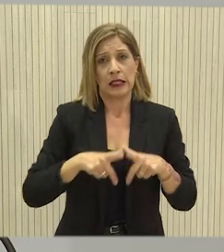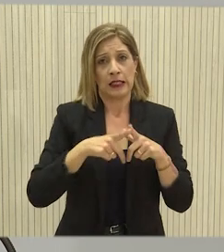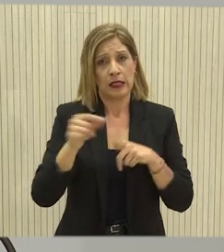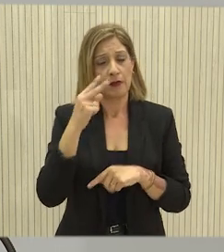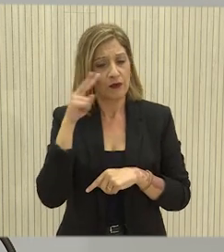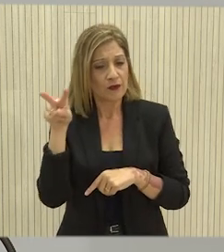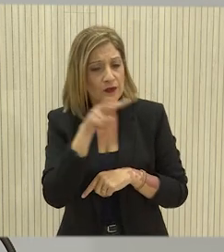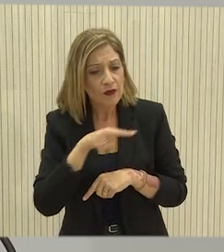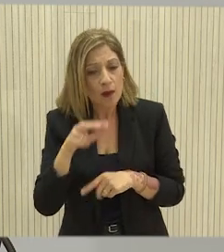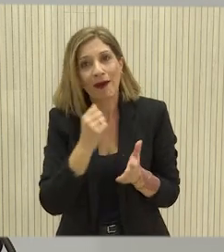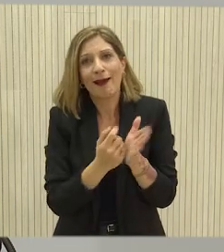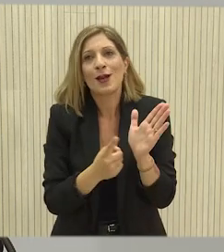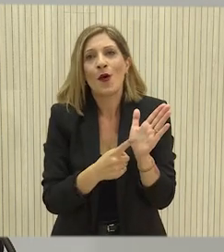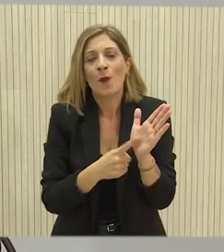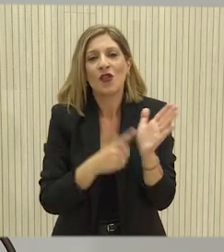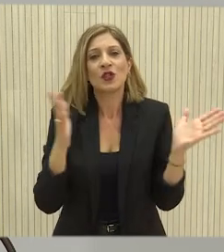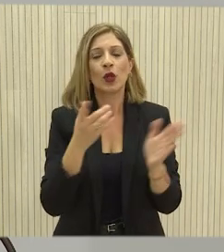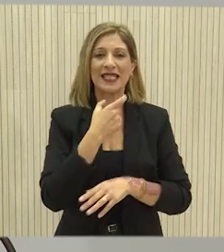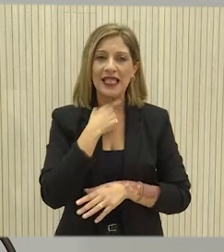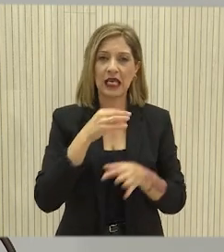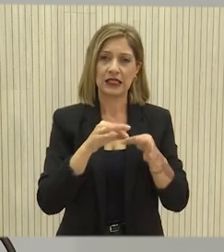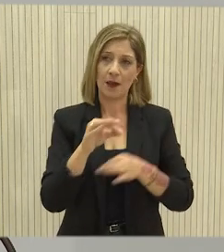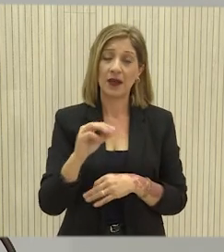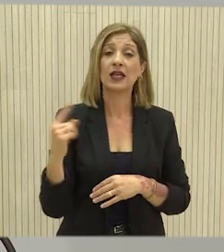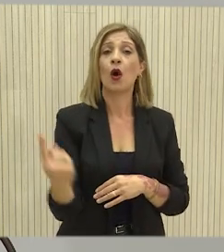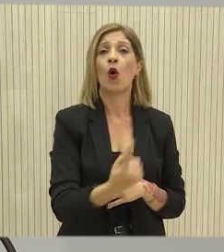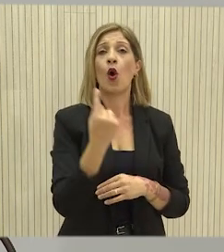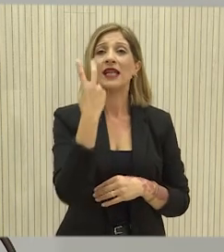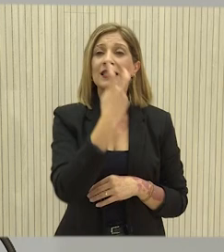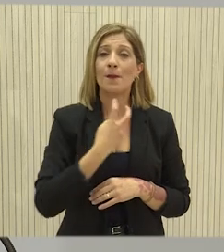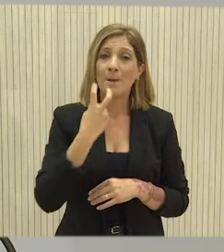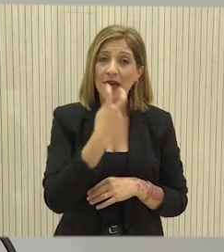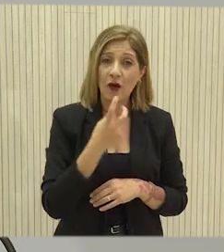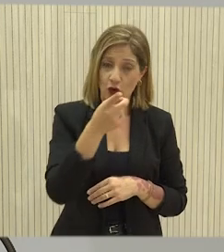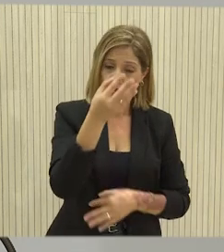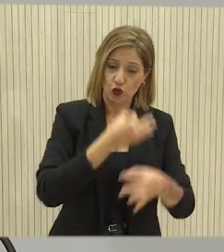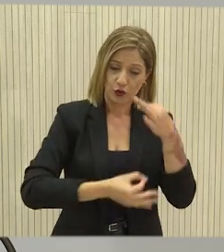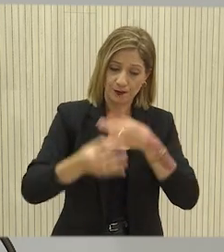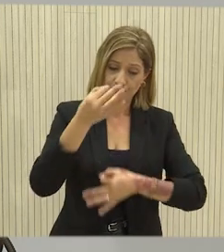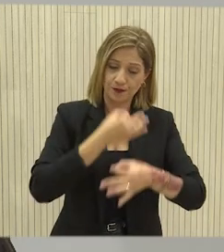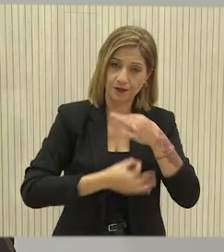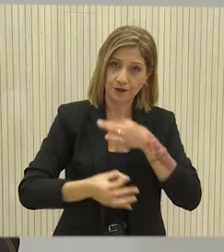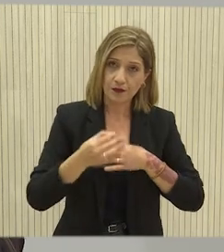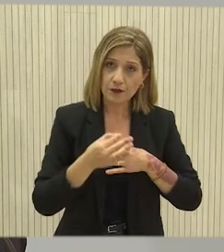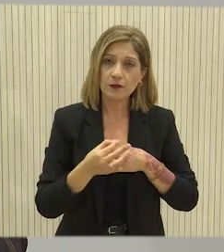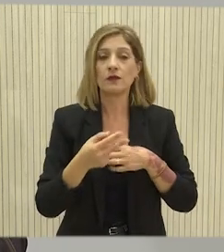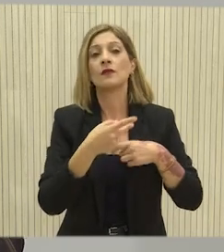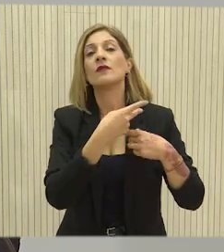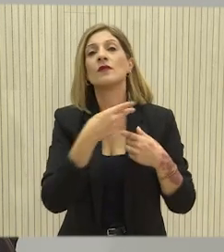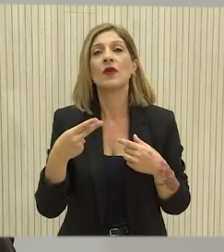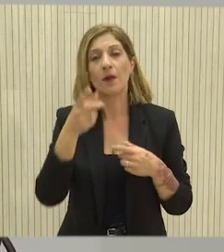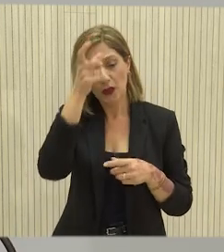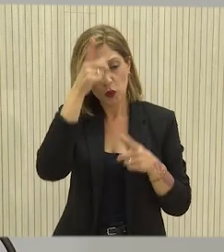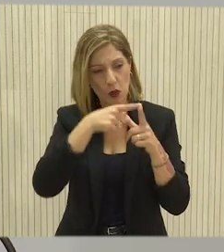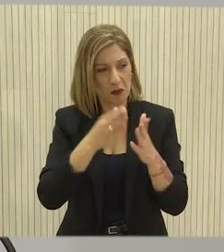αλλά και με την κείμενη νομοθεσία, και λαμβάνονται όλα τα απαραίτητα μέτρα. Αλλά όλες οι πληροφορίες που έχετε αναφέρει, είτε αυτές αναφέρονται σε τουρκοκυπριακό